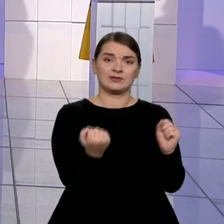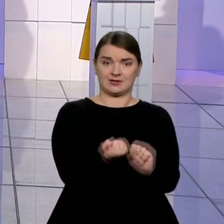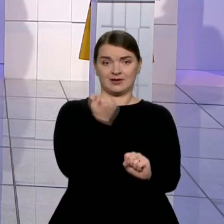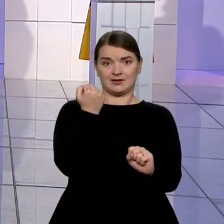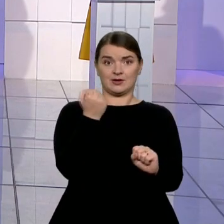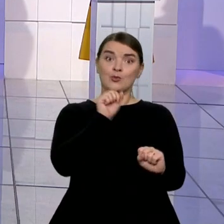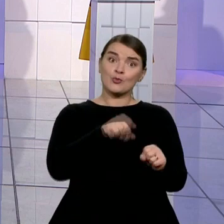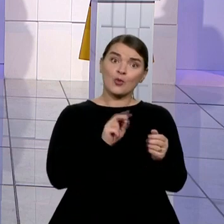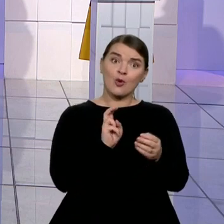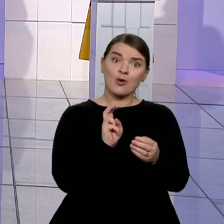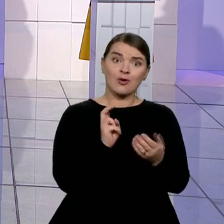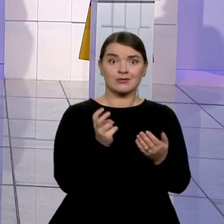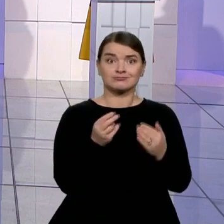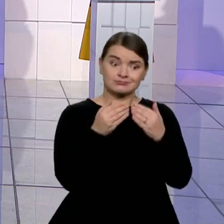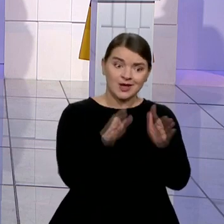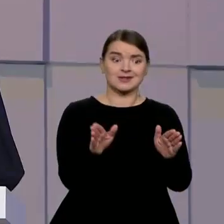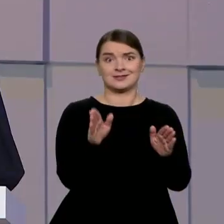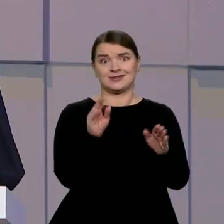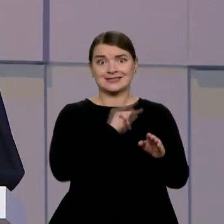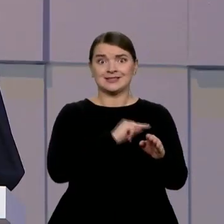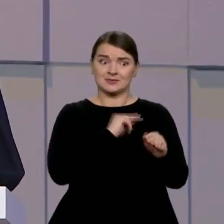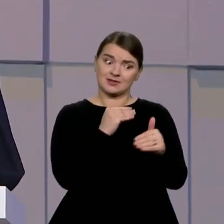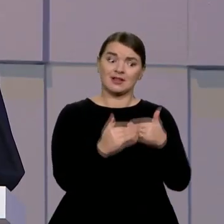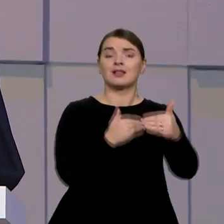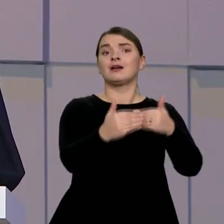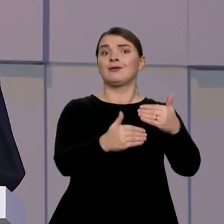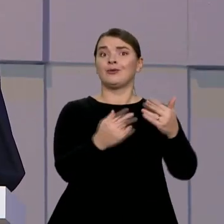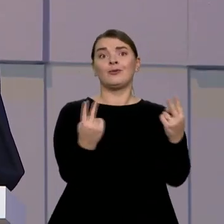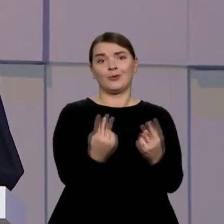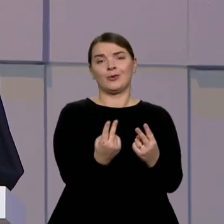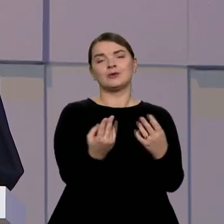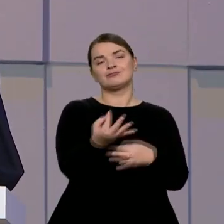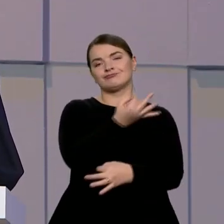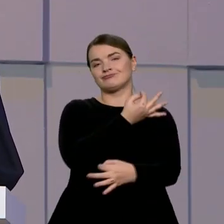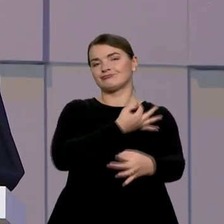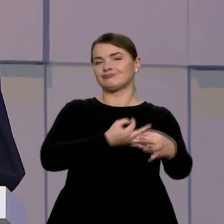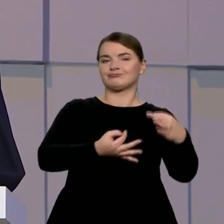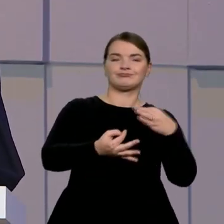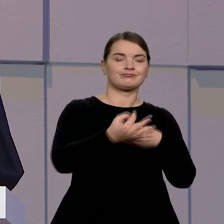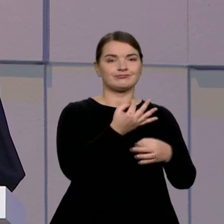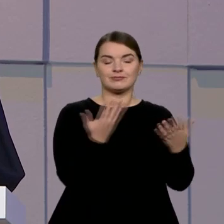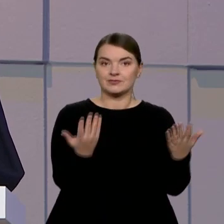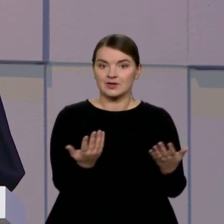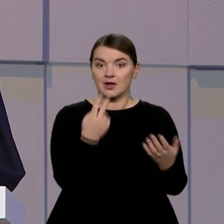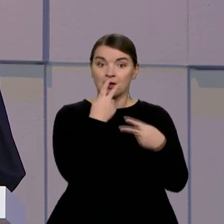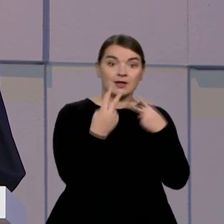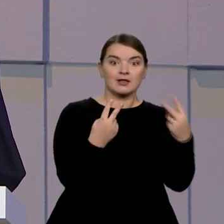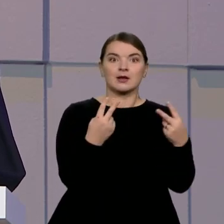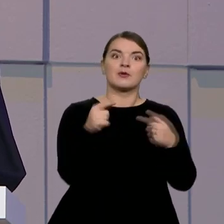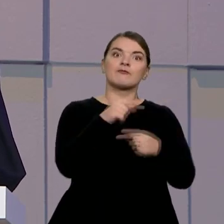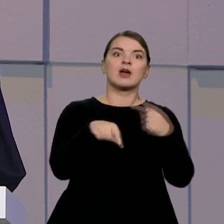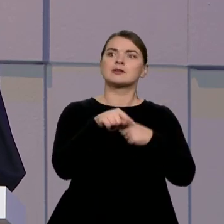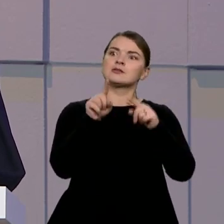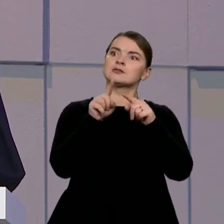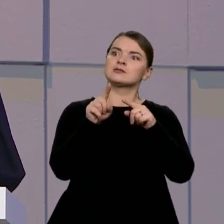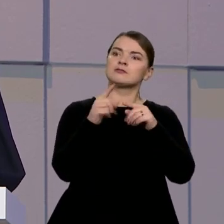jam būtų sudaromos sąlygos ir manau, vėlgi čia reikia to dialogo, matymo kiekvieno, neišskiriant verslo, jo